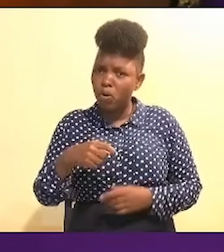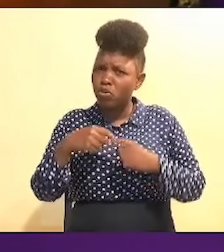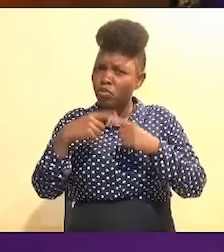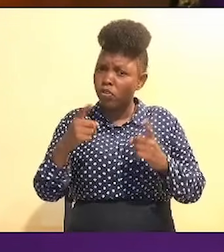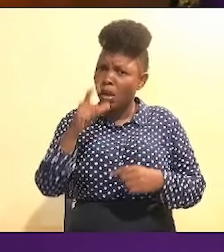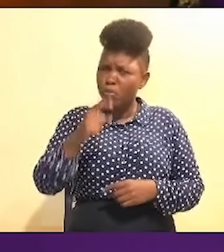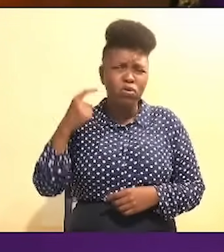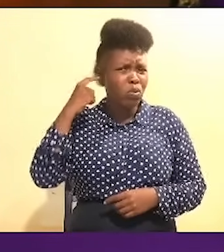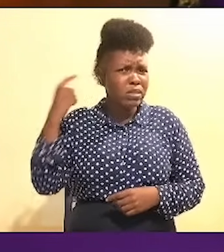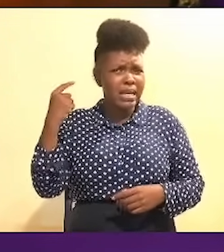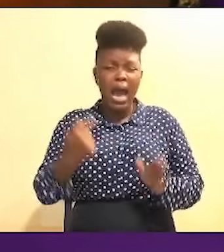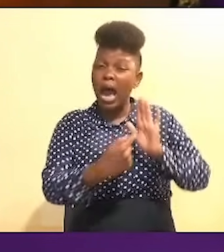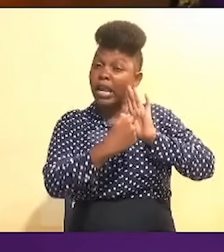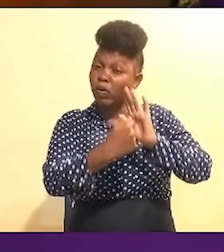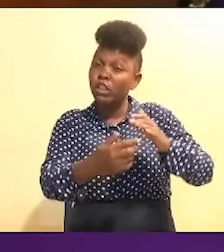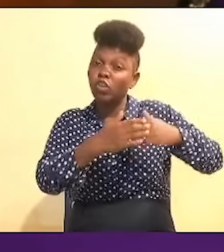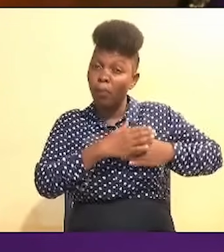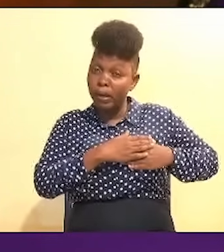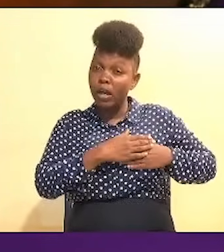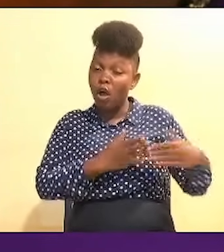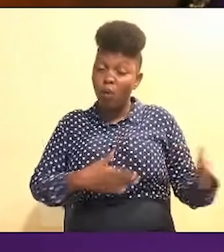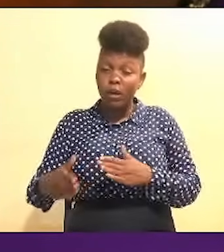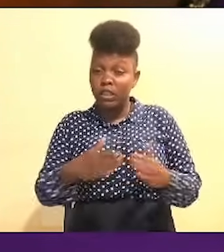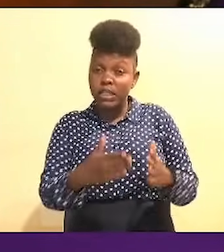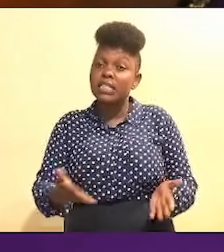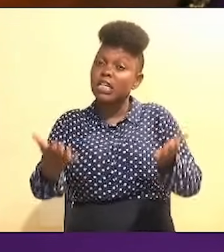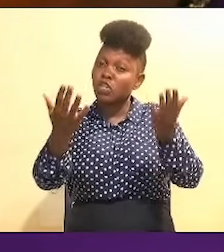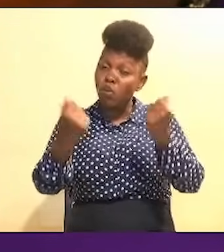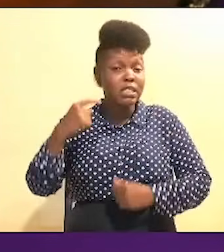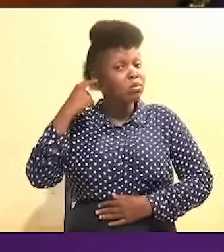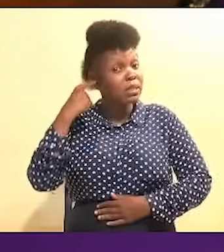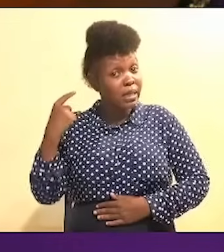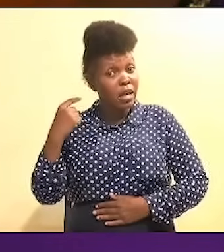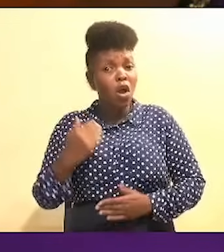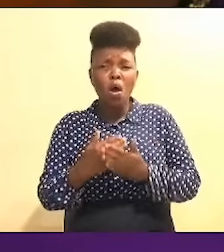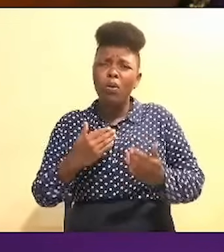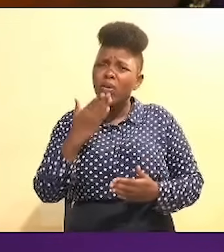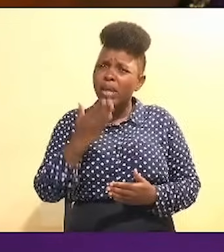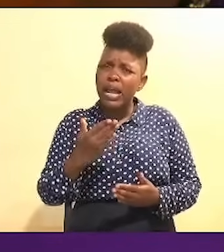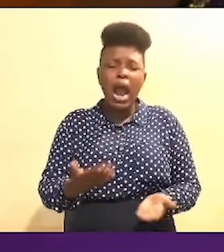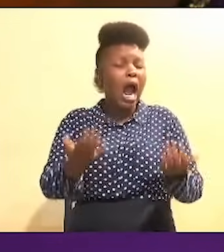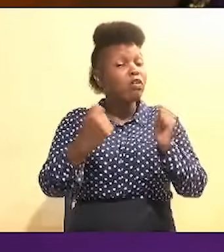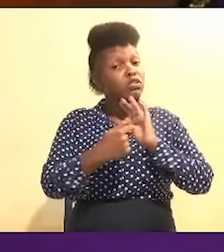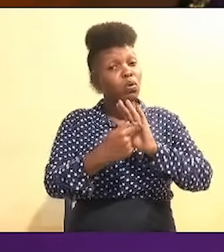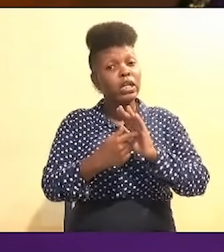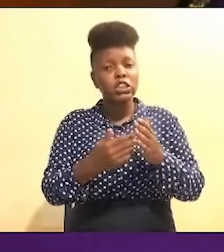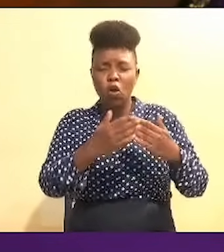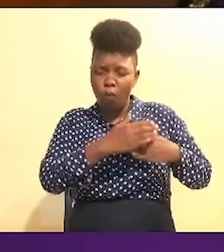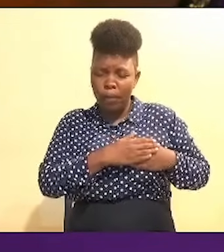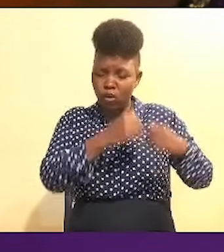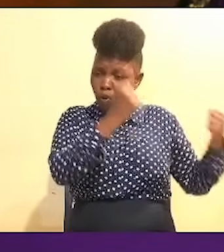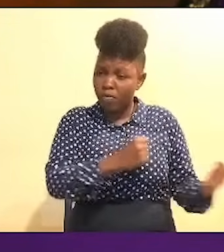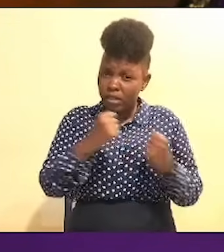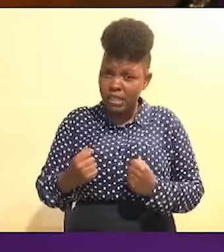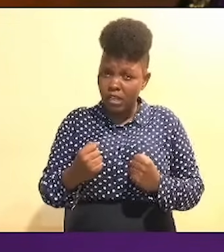kusikia anaonyesha upendo kwa njia zinazoweza kusikika. Kwa hiyo yeye hawezi kuonyesha upendo tu kwa vitendo, kwa